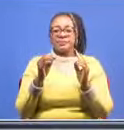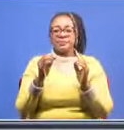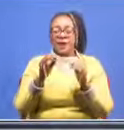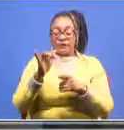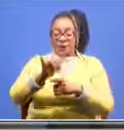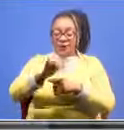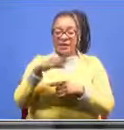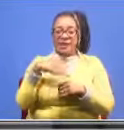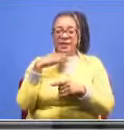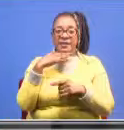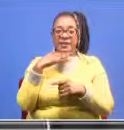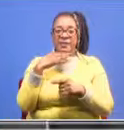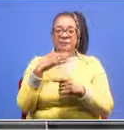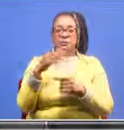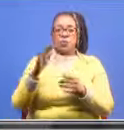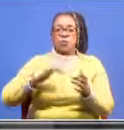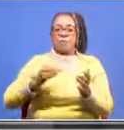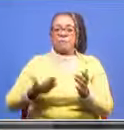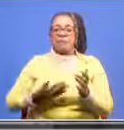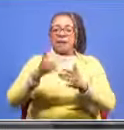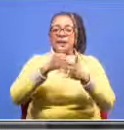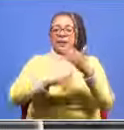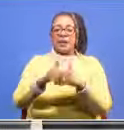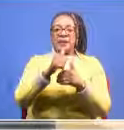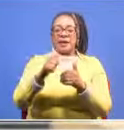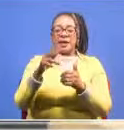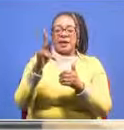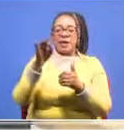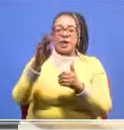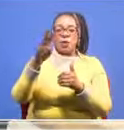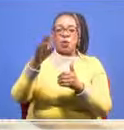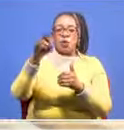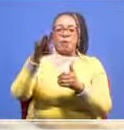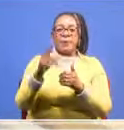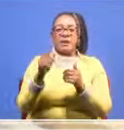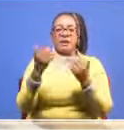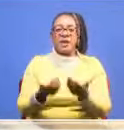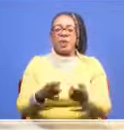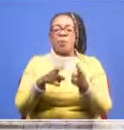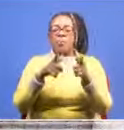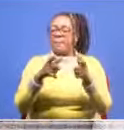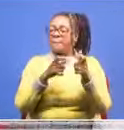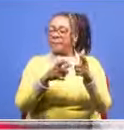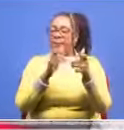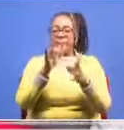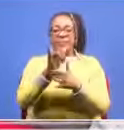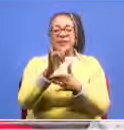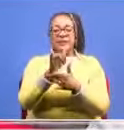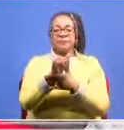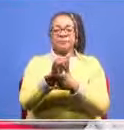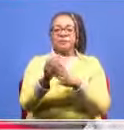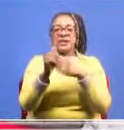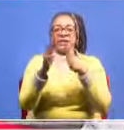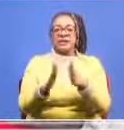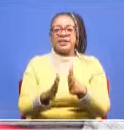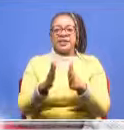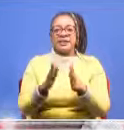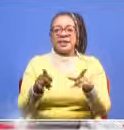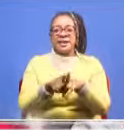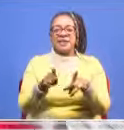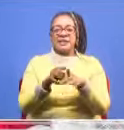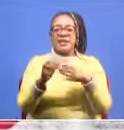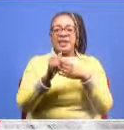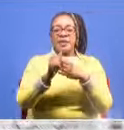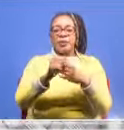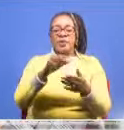haya, viongozi kina mama chini ya mwavuli wa Kewopa wamekemea vikali tukio. Viongozi hao wakiongozwa na